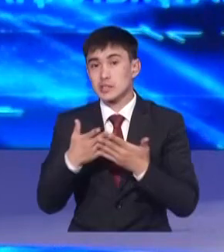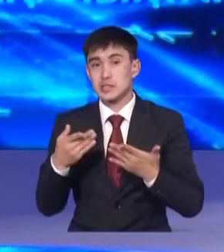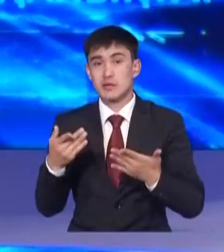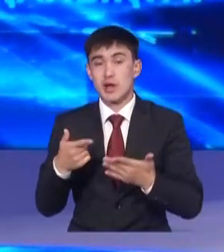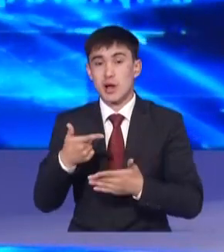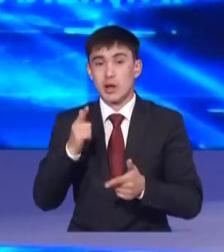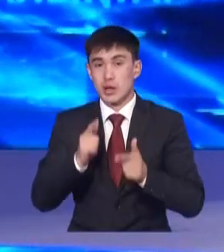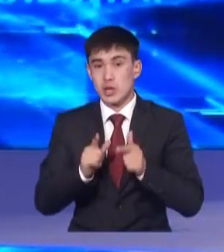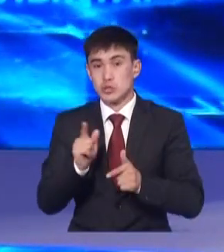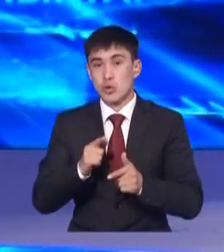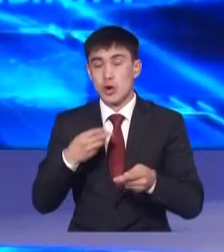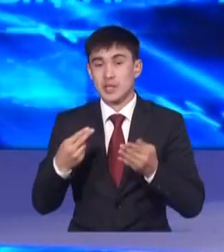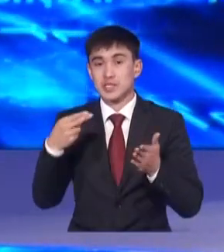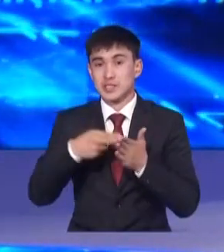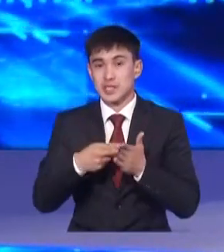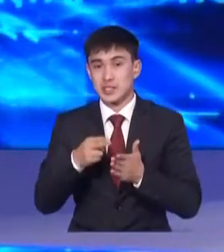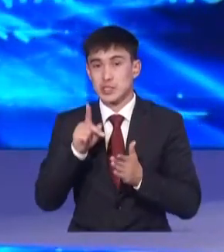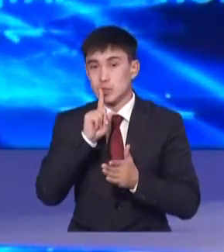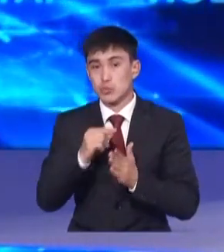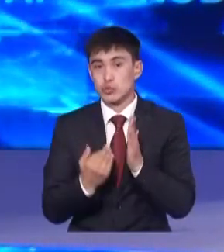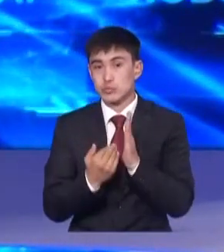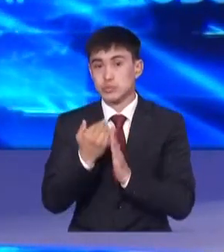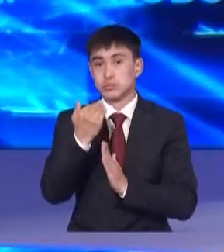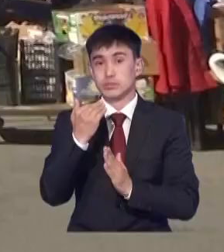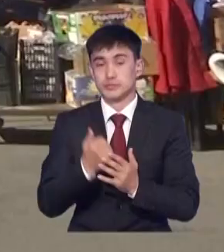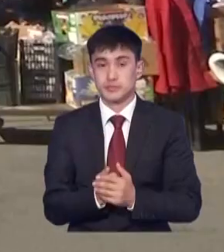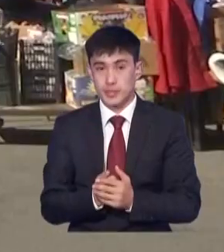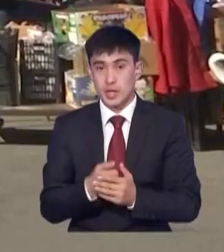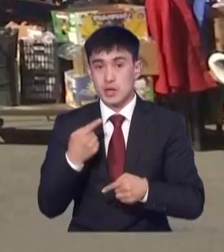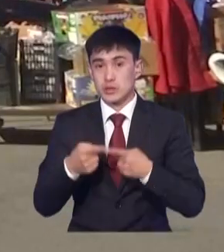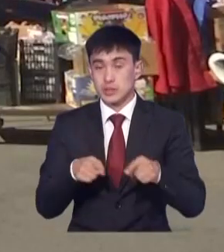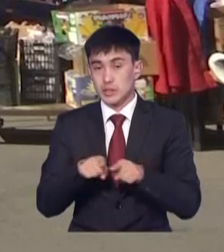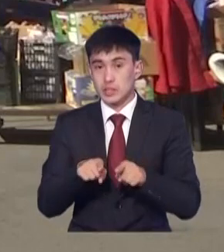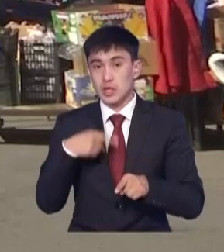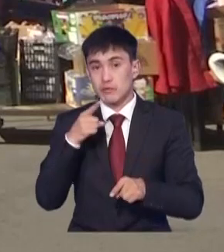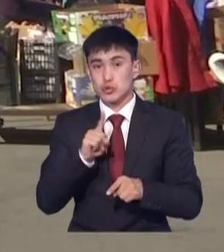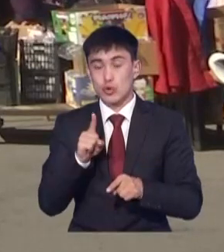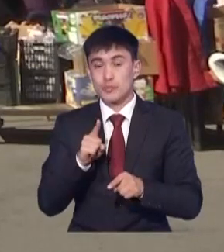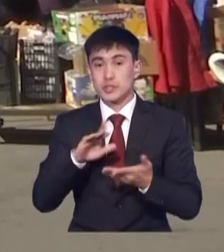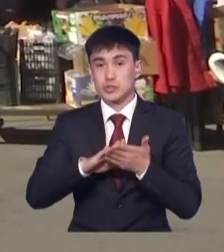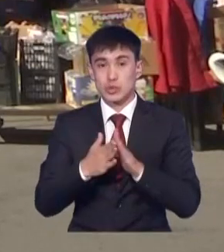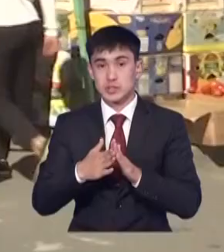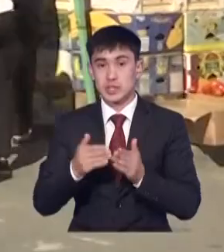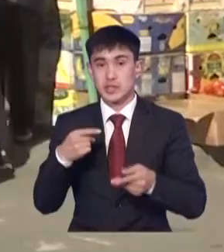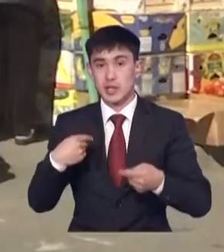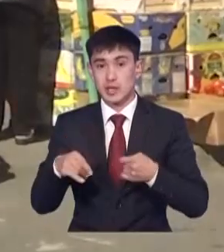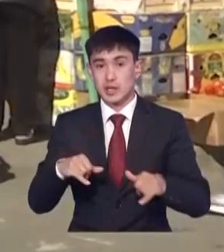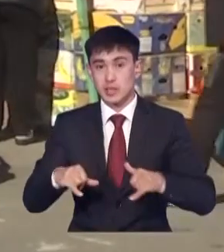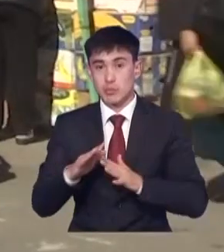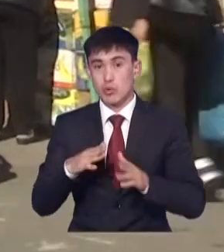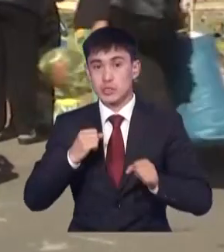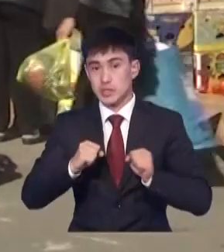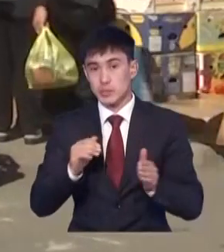товаров гарантирует, что рыночные цены на них не будут неоправданно расти в будущем. Также они утверждают, что ситуация на рынке была бы